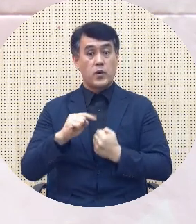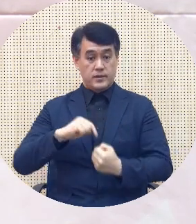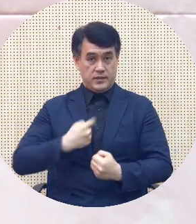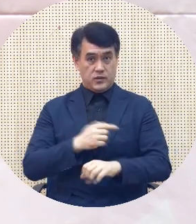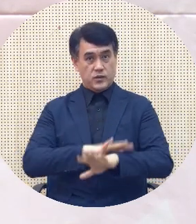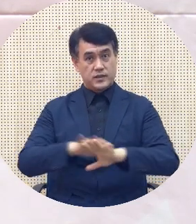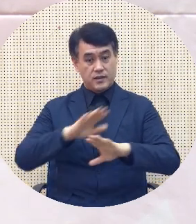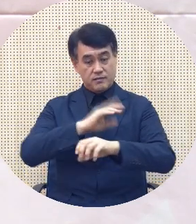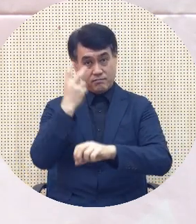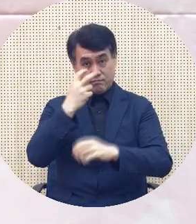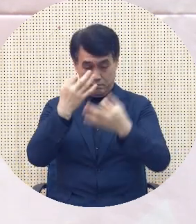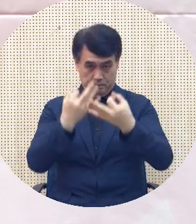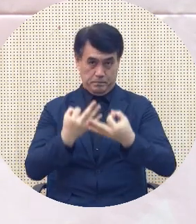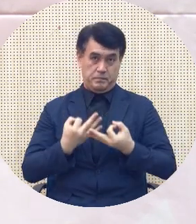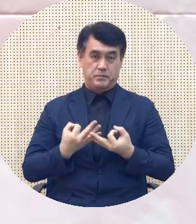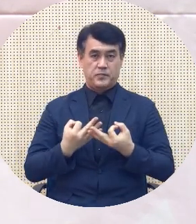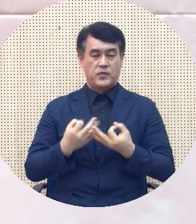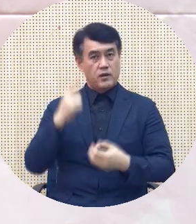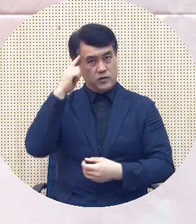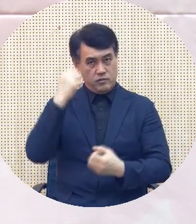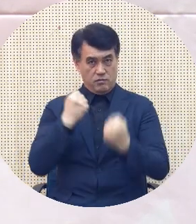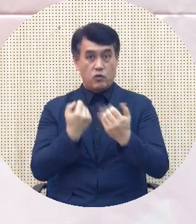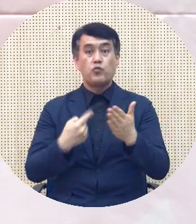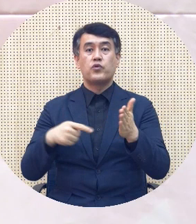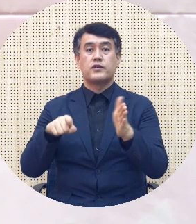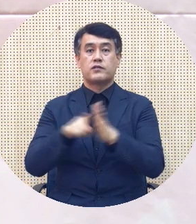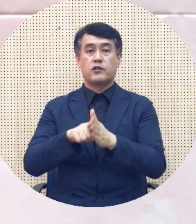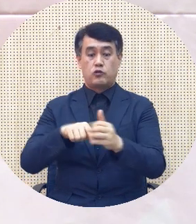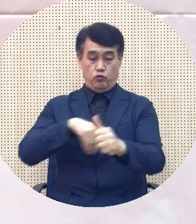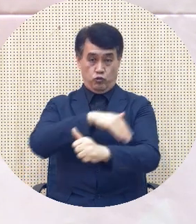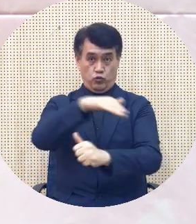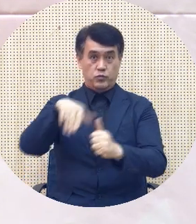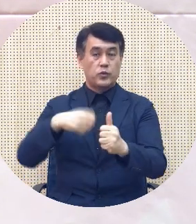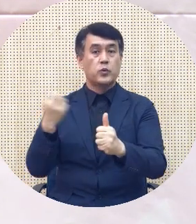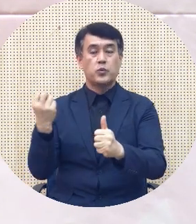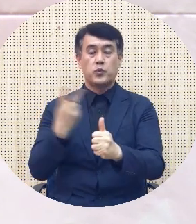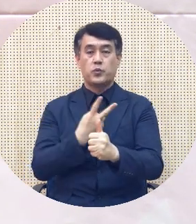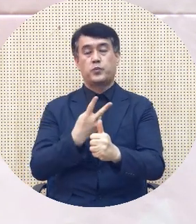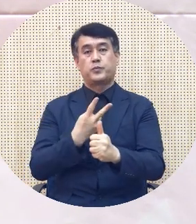잘 살피고 정신건강을 위해 주변과